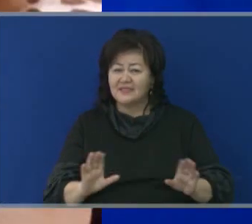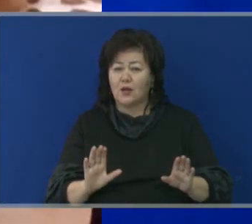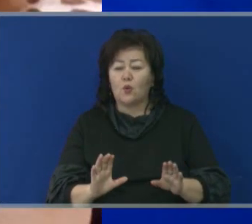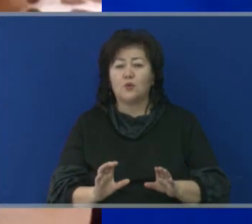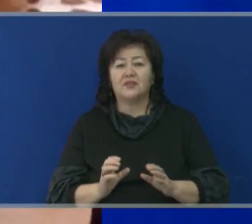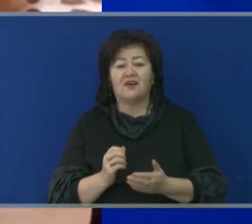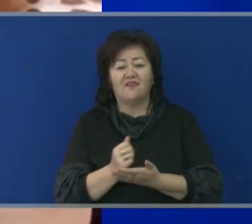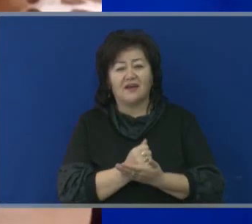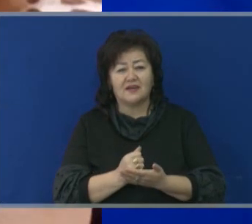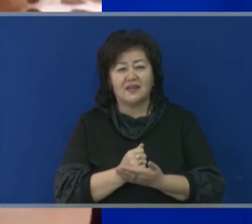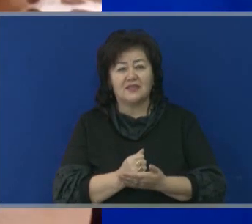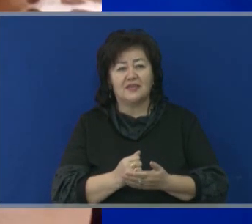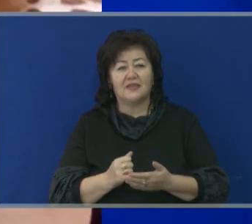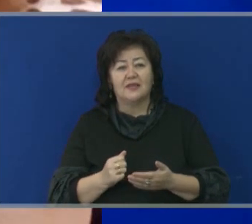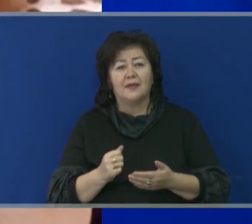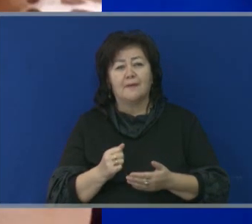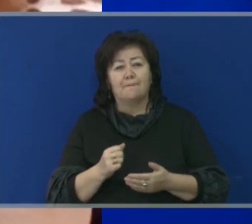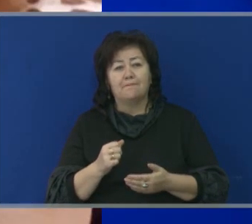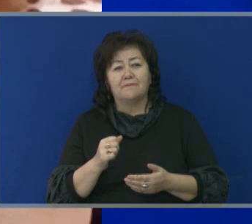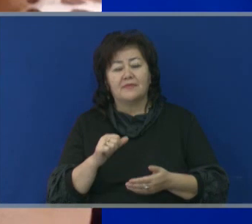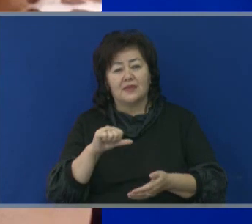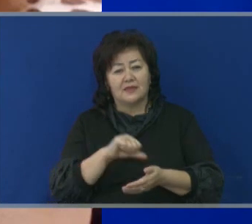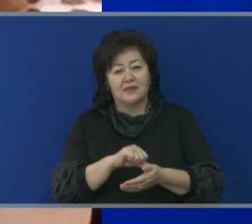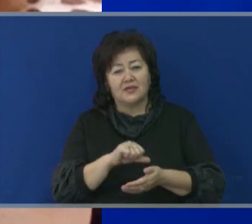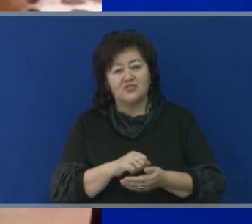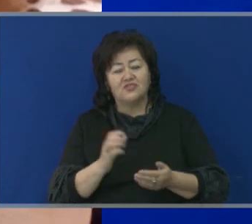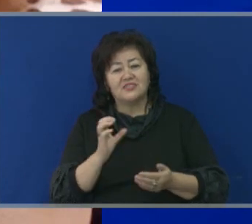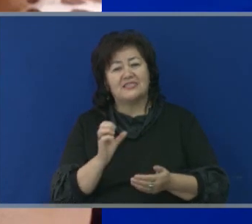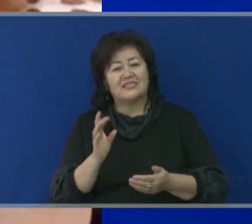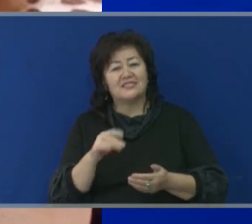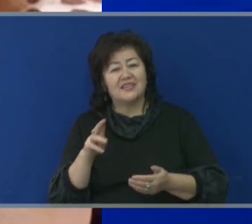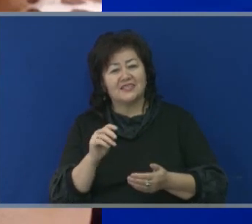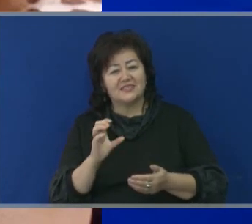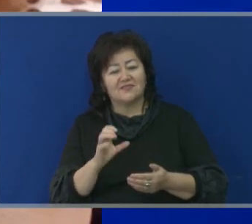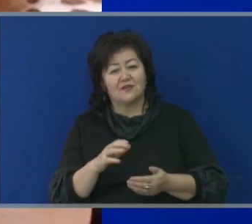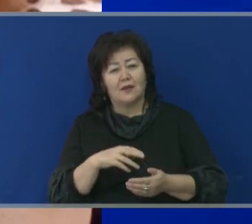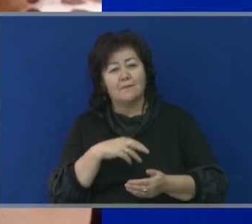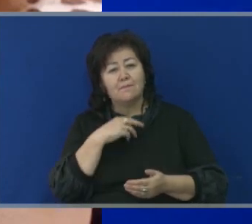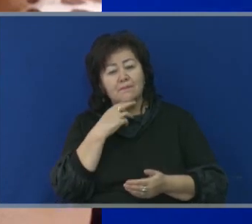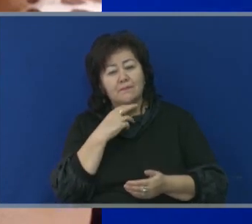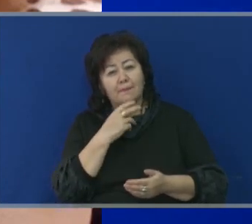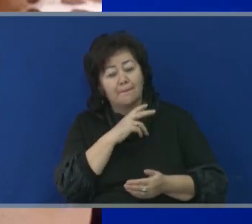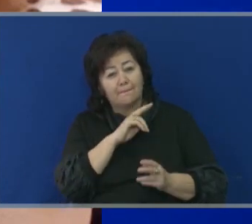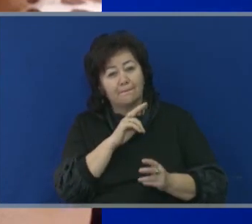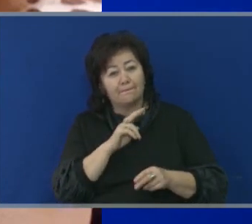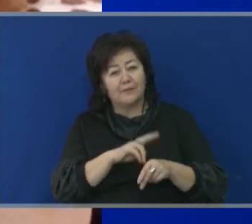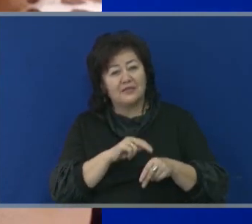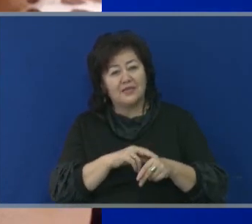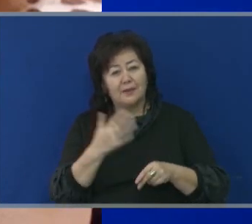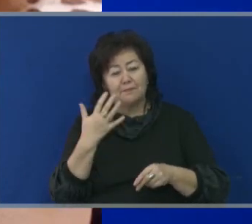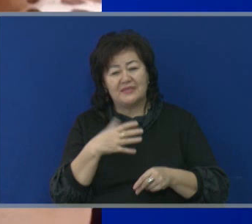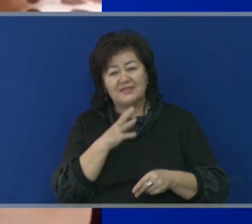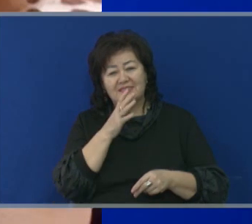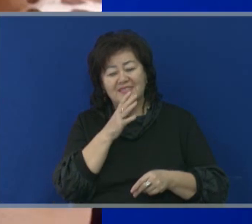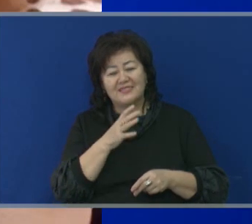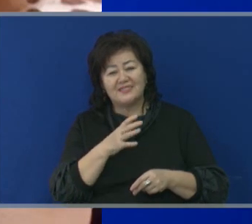этом сообщает пресс-служба департамента полиции области Абай. В поле зрения сотрудников полиции попал 50-летний